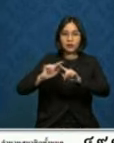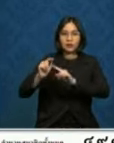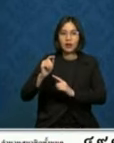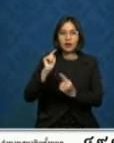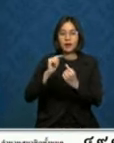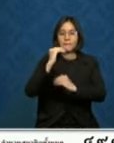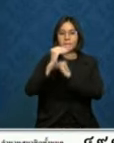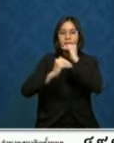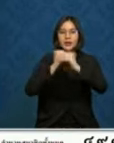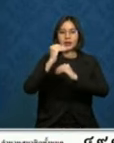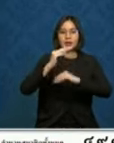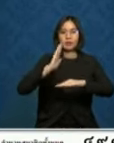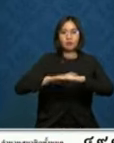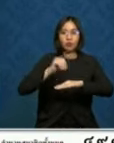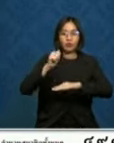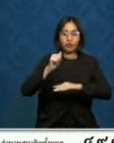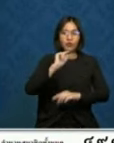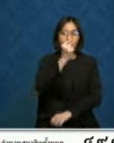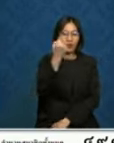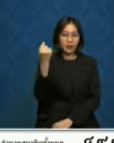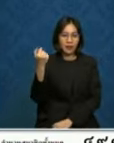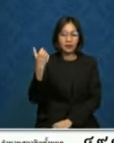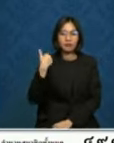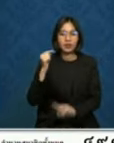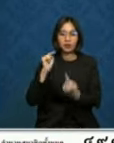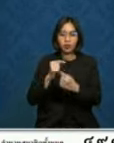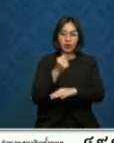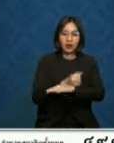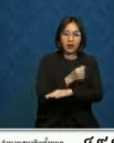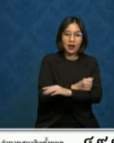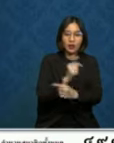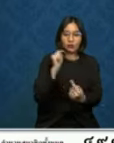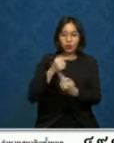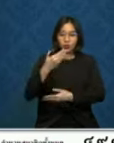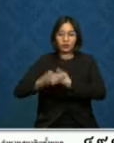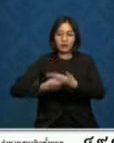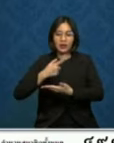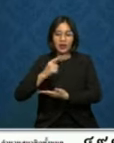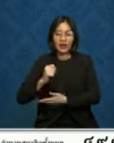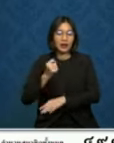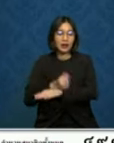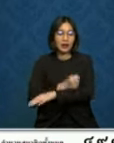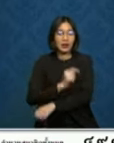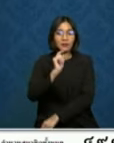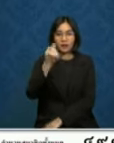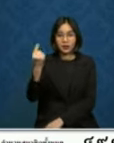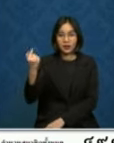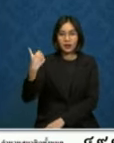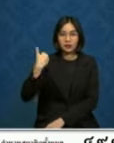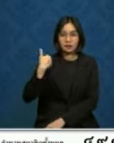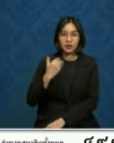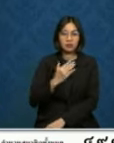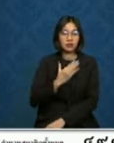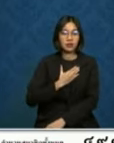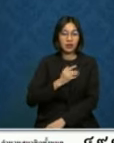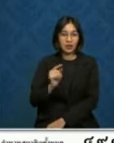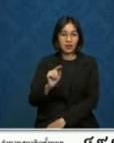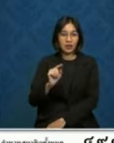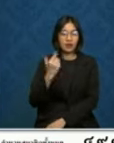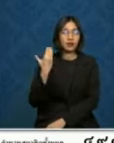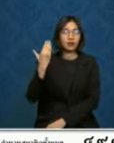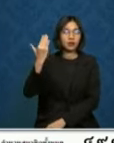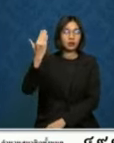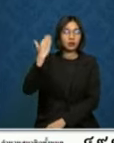อพัฒนาสมรรถนะทักษะใหม่แก่แรงงานให้สอดคล้องกับตลาดแรงงานสมัยใหม่ในฐานะที่อดีตเป็